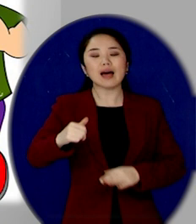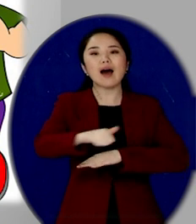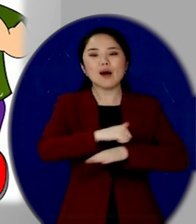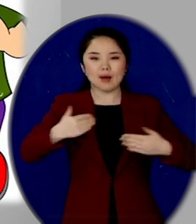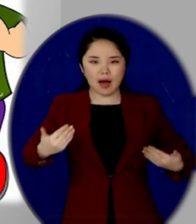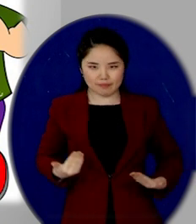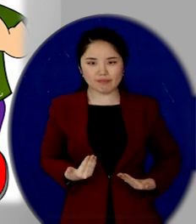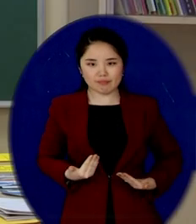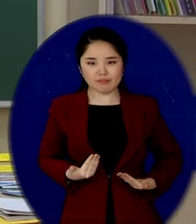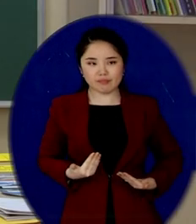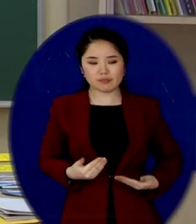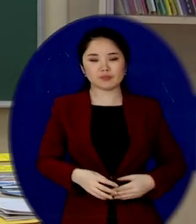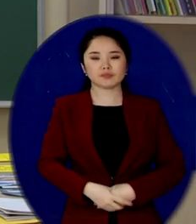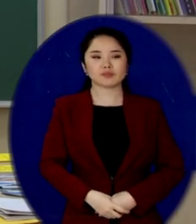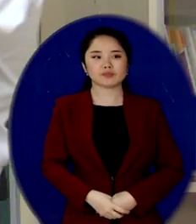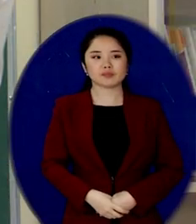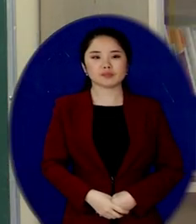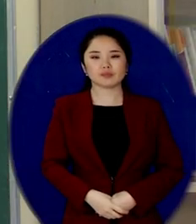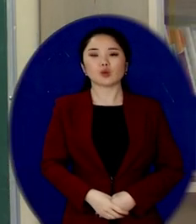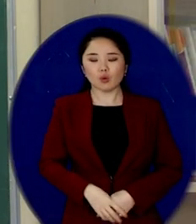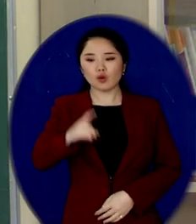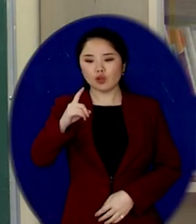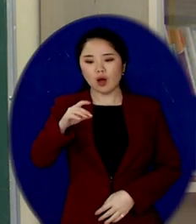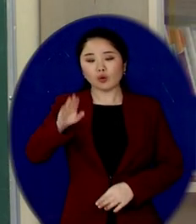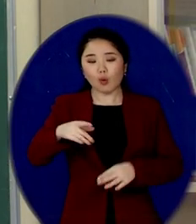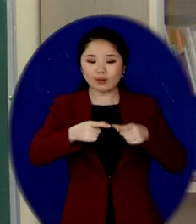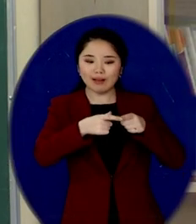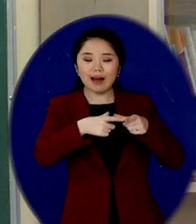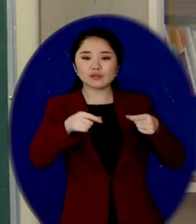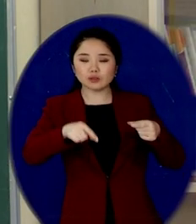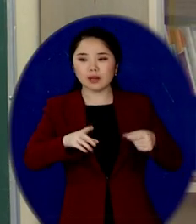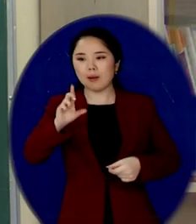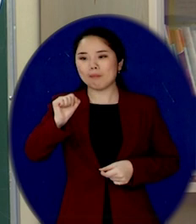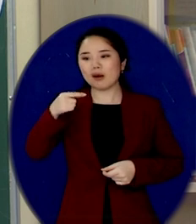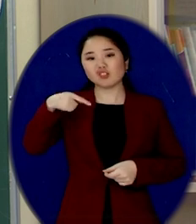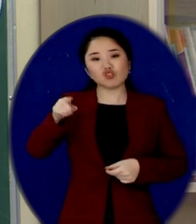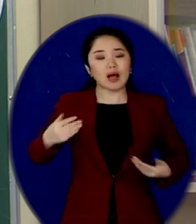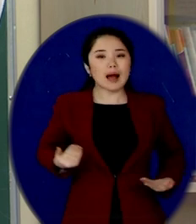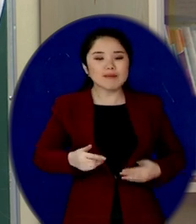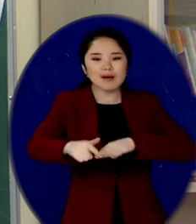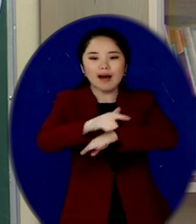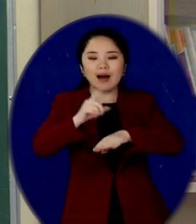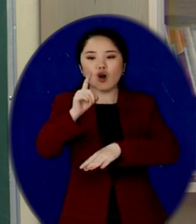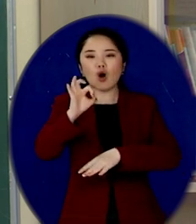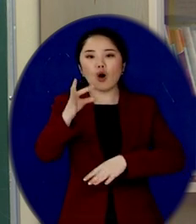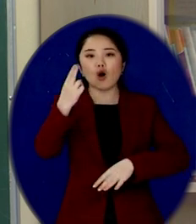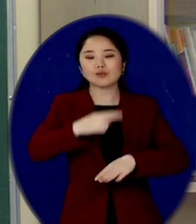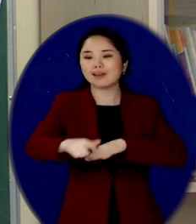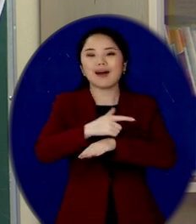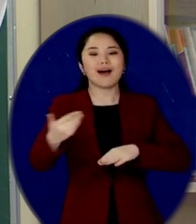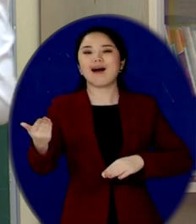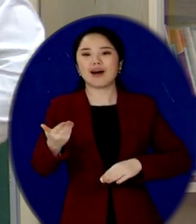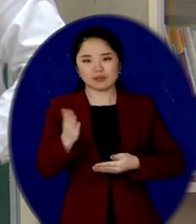амьдардаг гэжээ. Тэгвэл газрын зураг дээр Батын амьдарч байгаа Ховд аймаг газрын